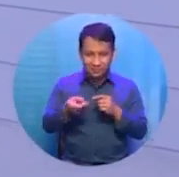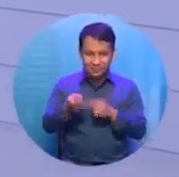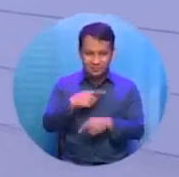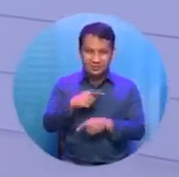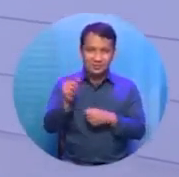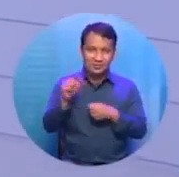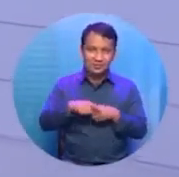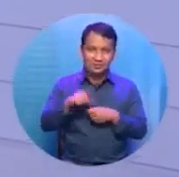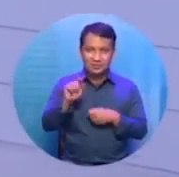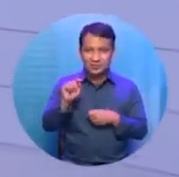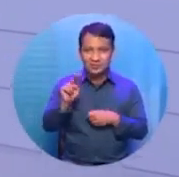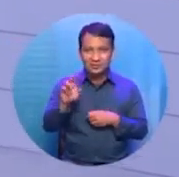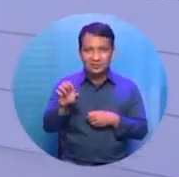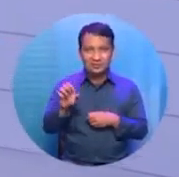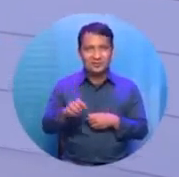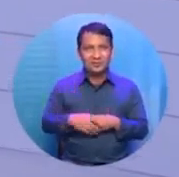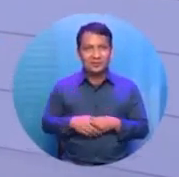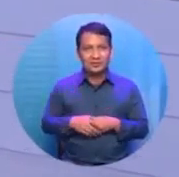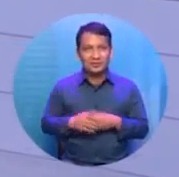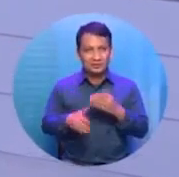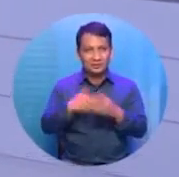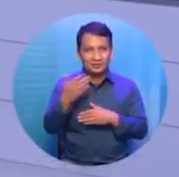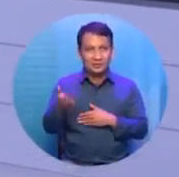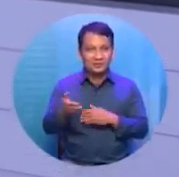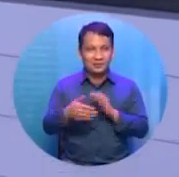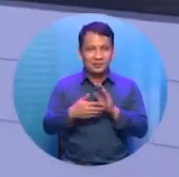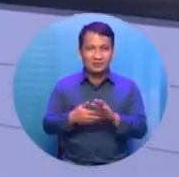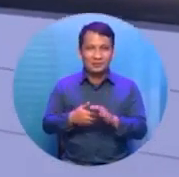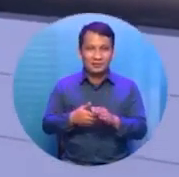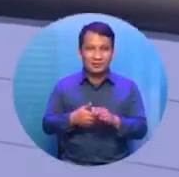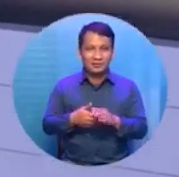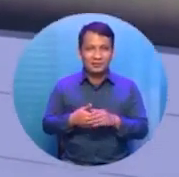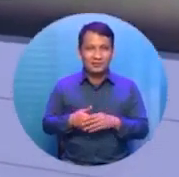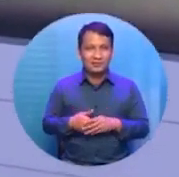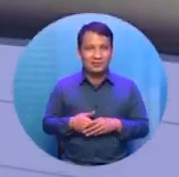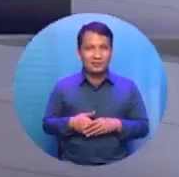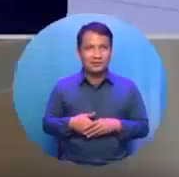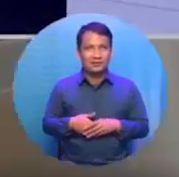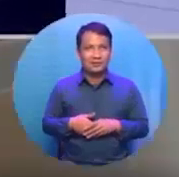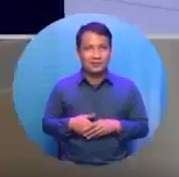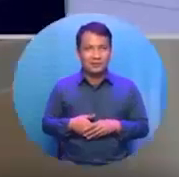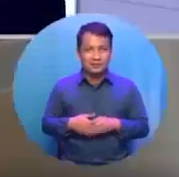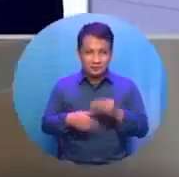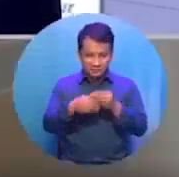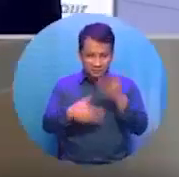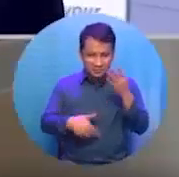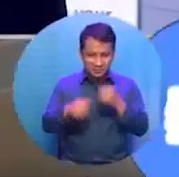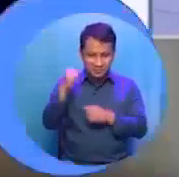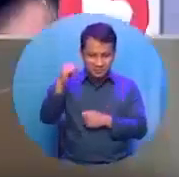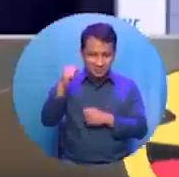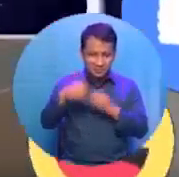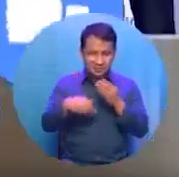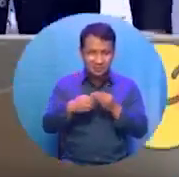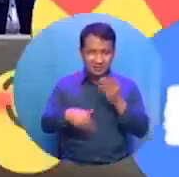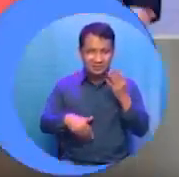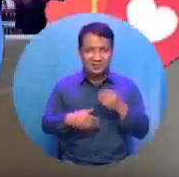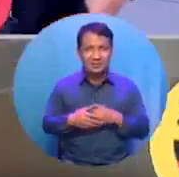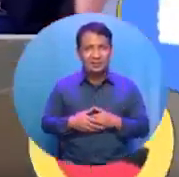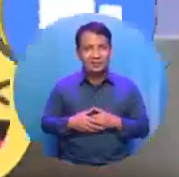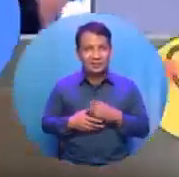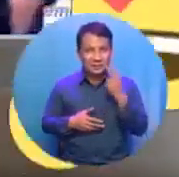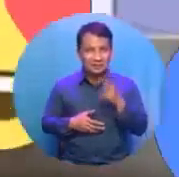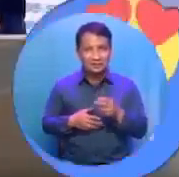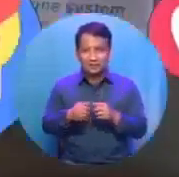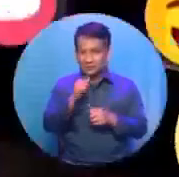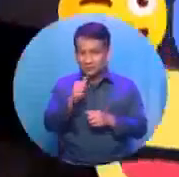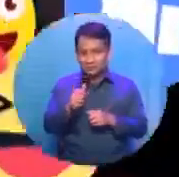TNT. Okay. At ngayon, bago tayo magtapos, may mga gusto kayong pabatiin o i-promote siyang Marge at MJ. Nako, Idol, ito,